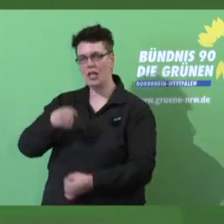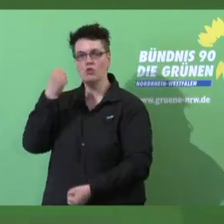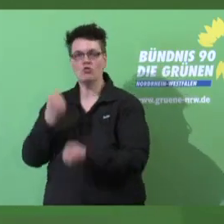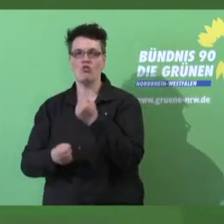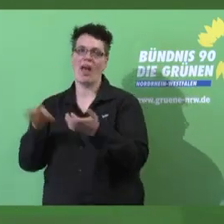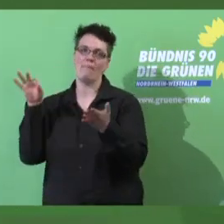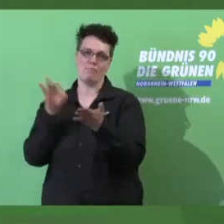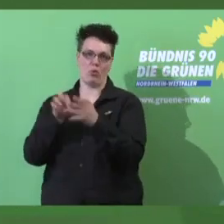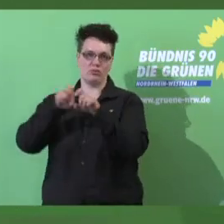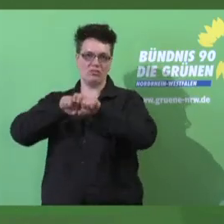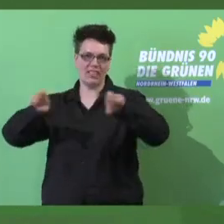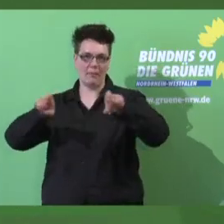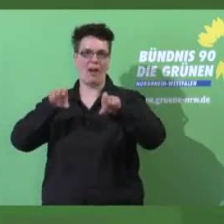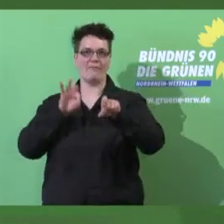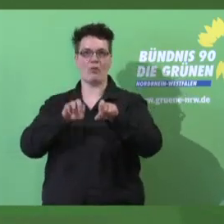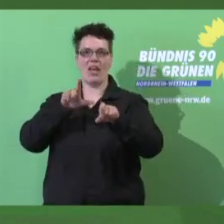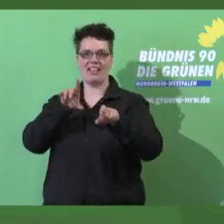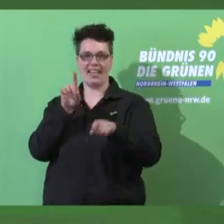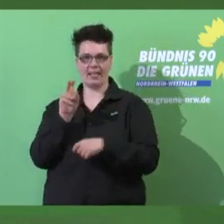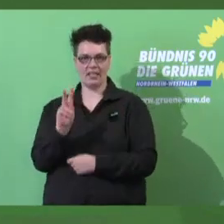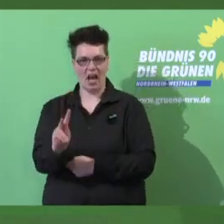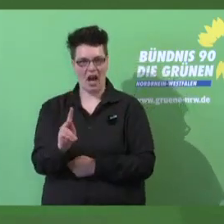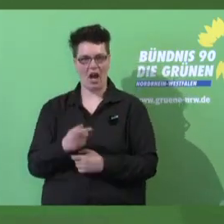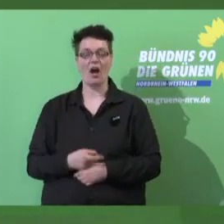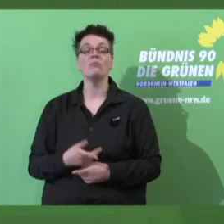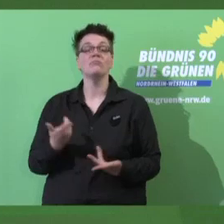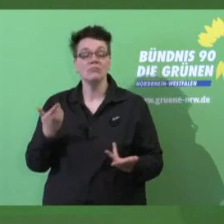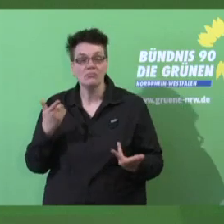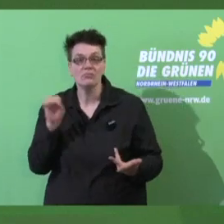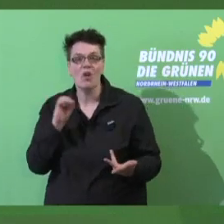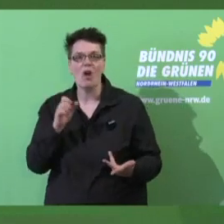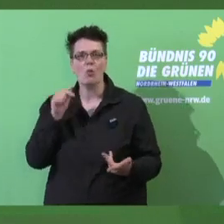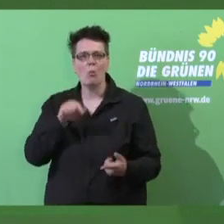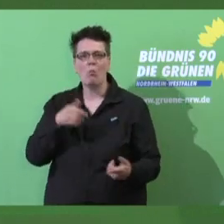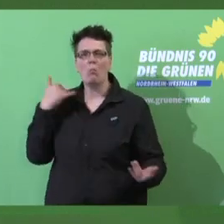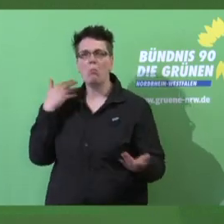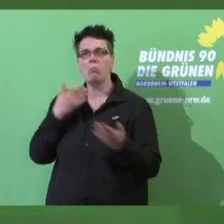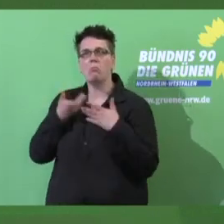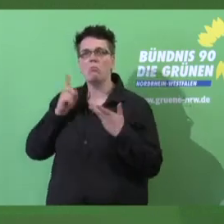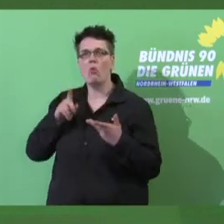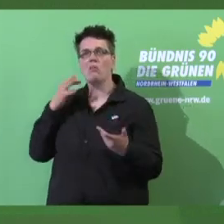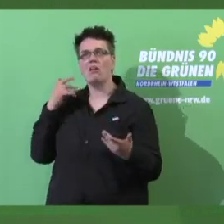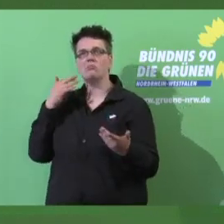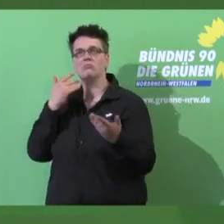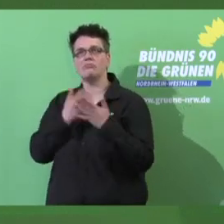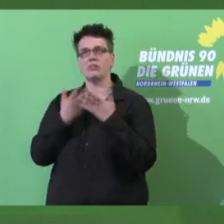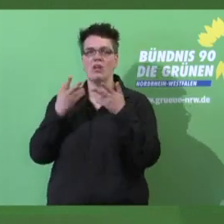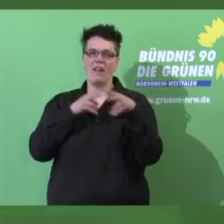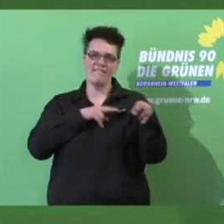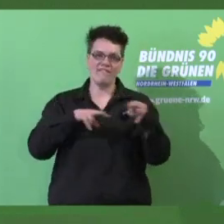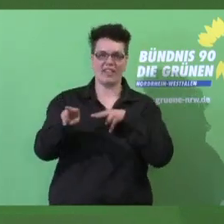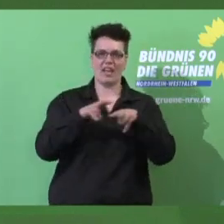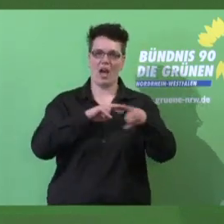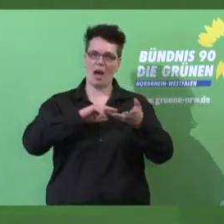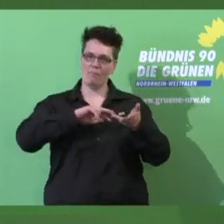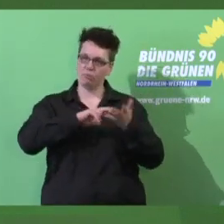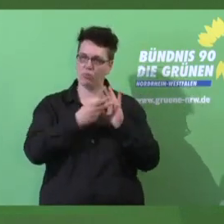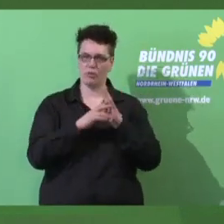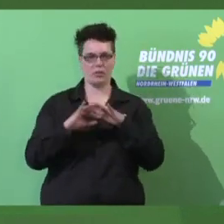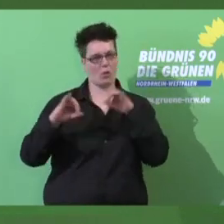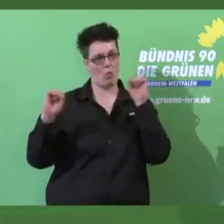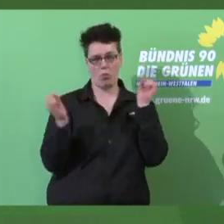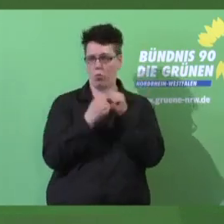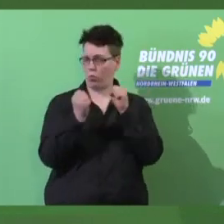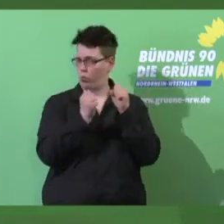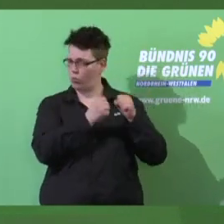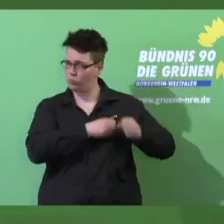der LDK macht. Denn Verkehrspolitik ist in den letzten Monaten wieder ganz klar in das Zentrum der Politik zurückgerückt. Viele